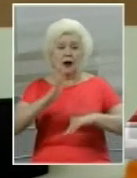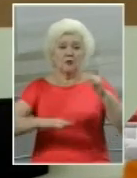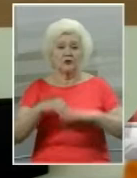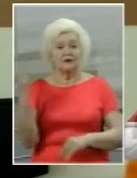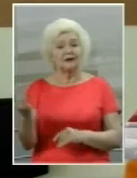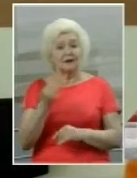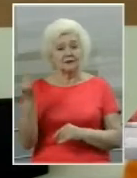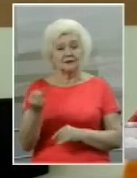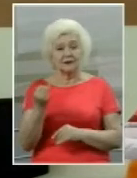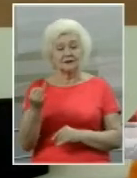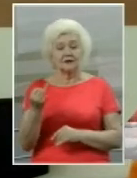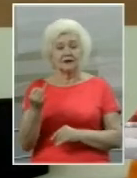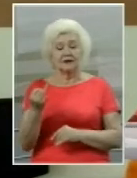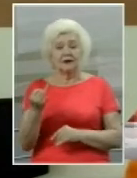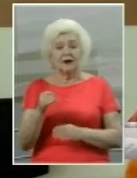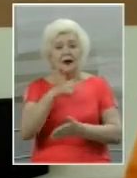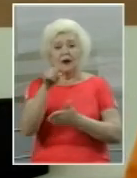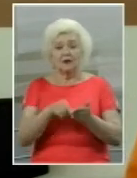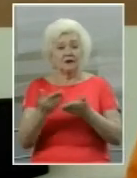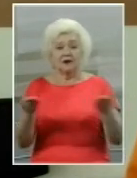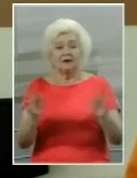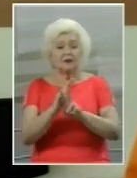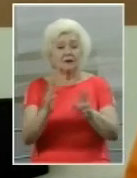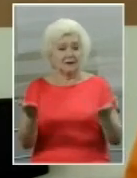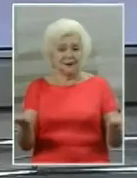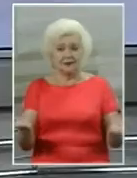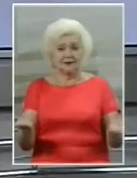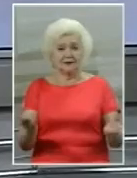інтересна, та й питань нема тут ніяких.